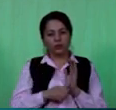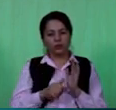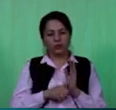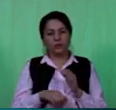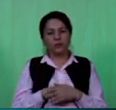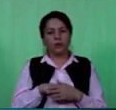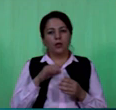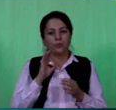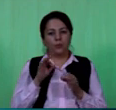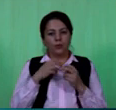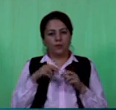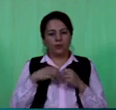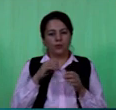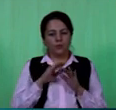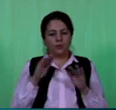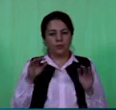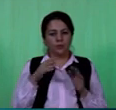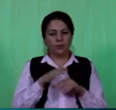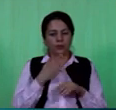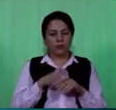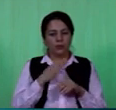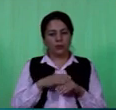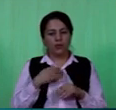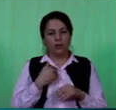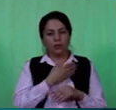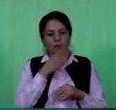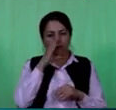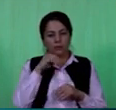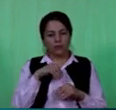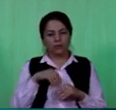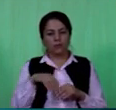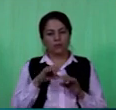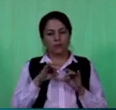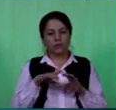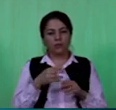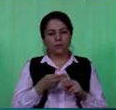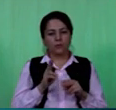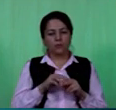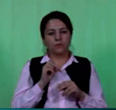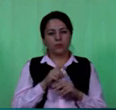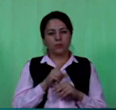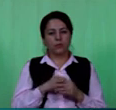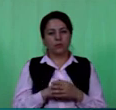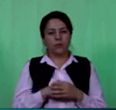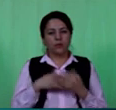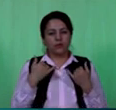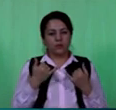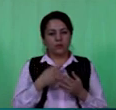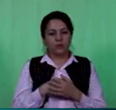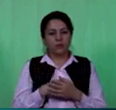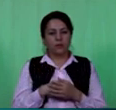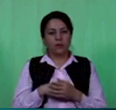проверили ребята молодцы мы справились с решением этого задания а сейчас